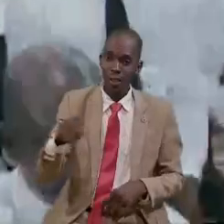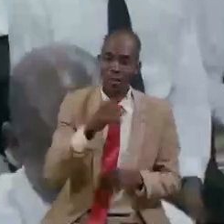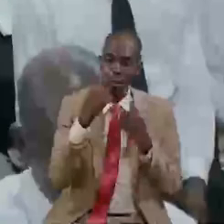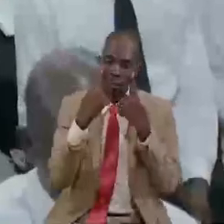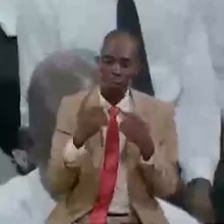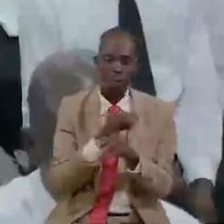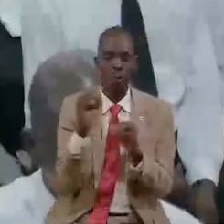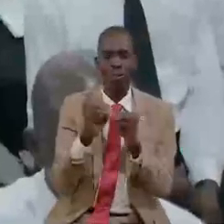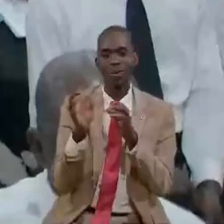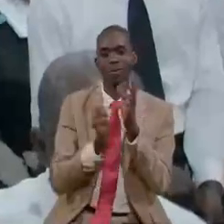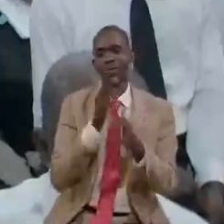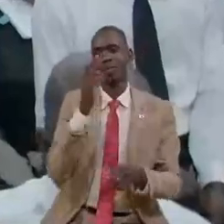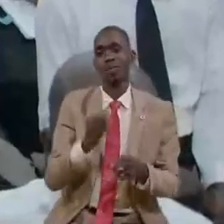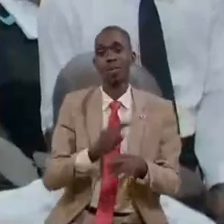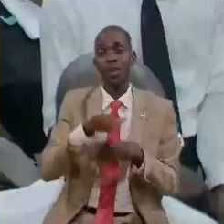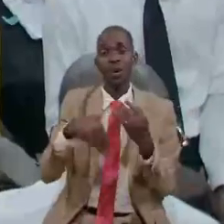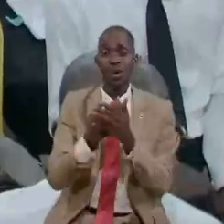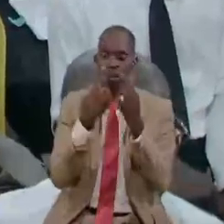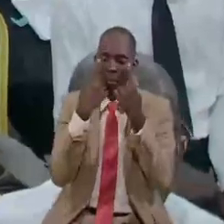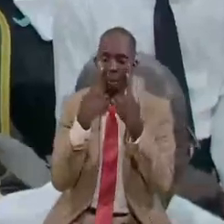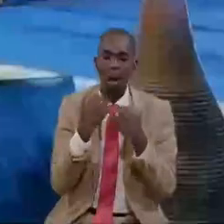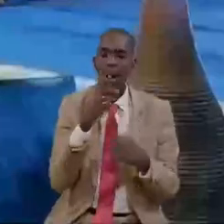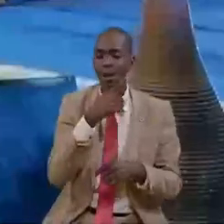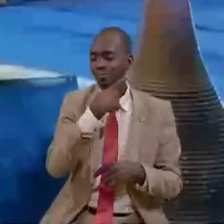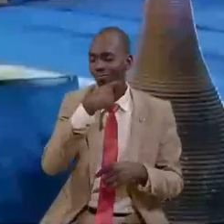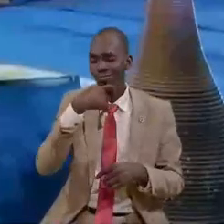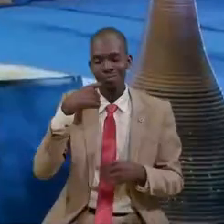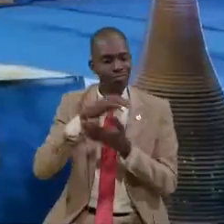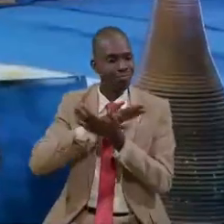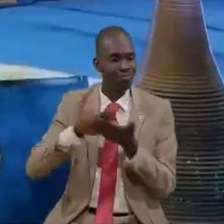point. Toutes vos larmes sont essuyées.